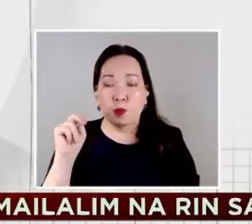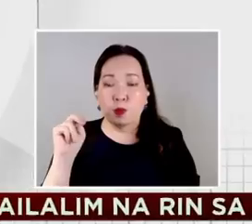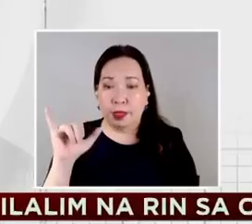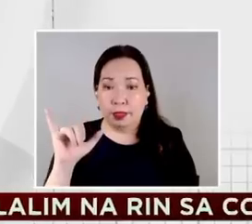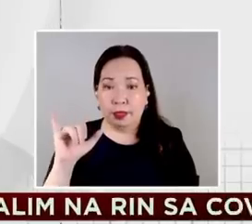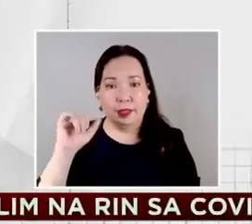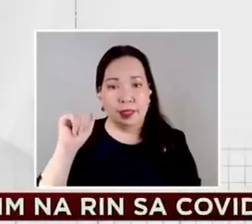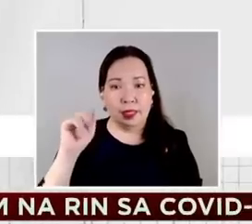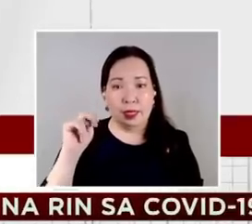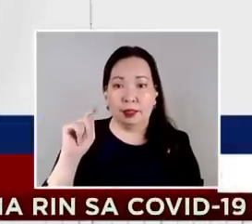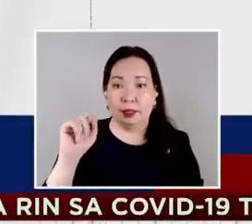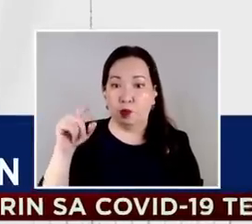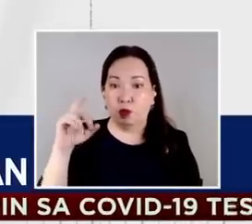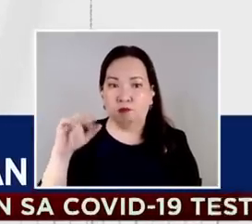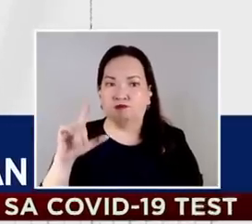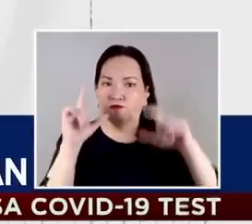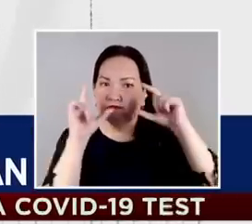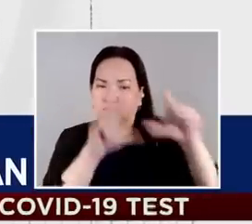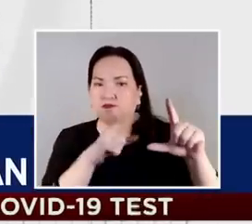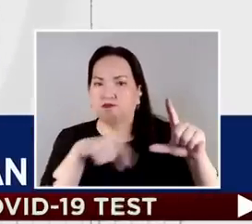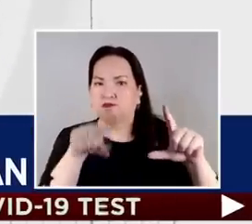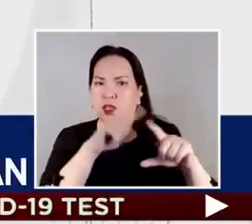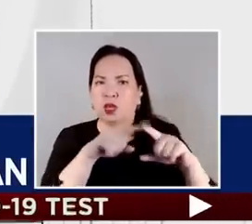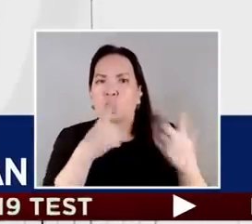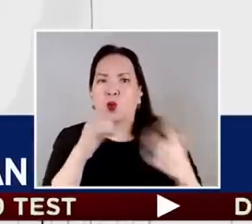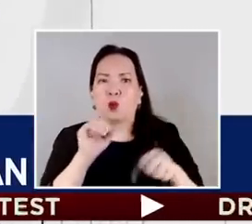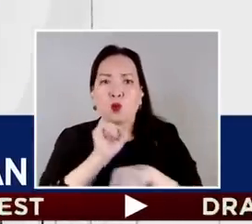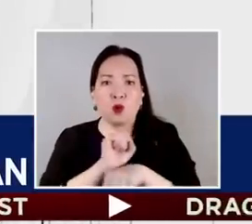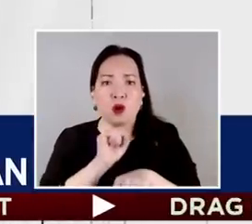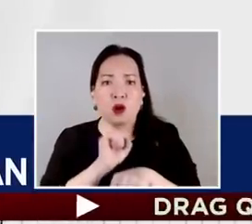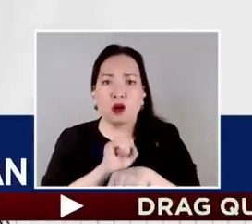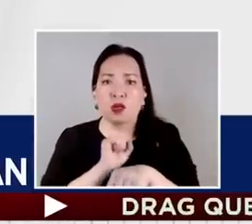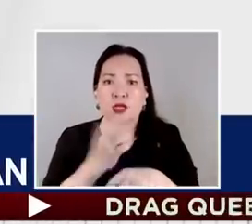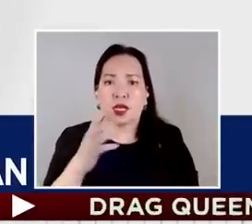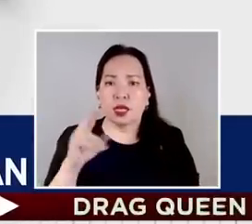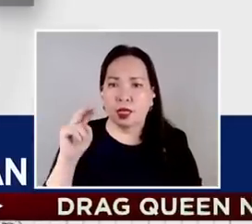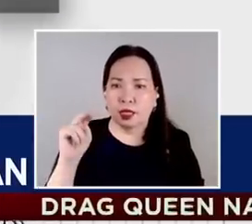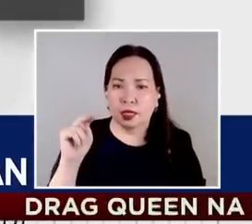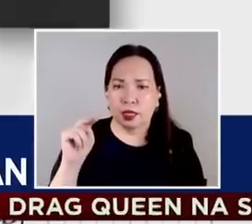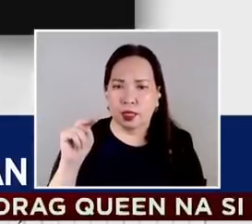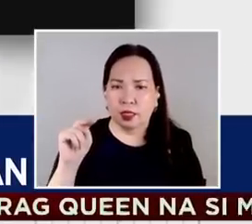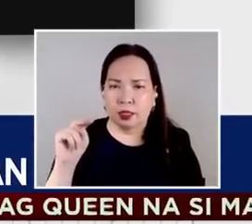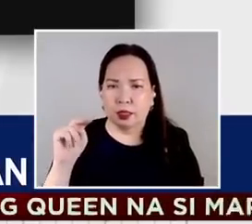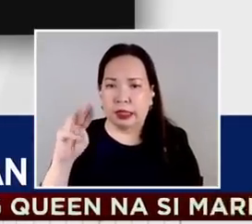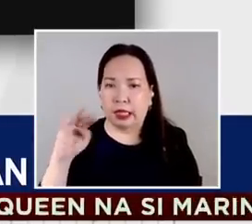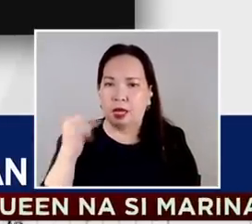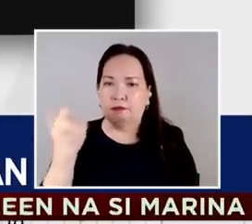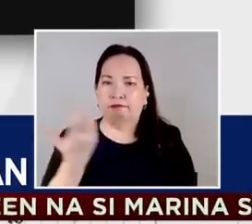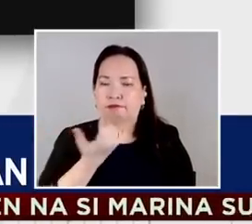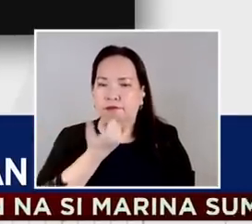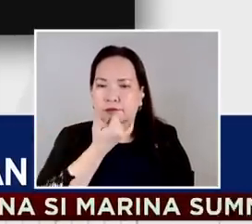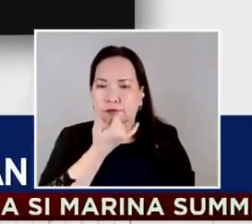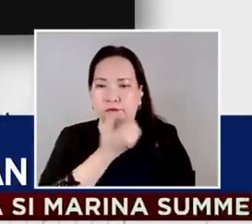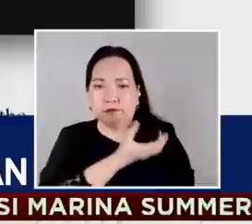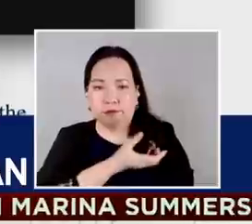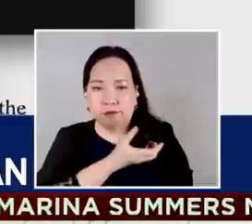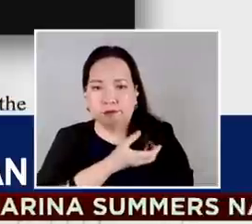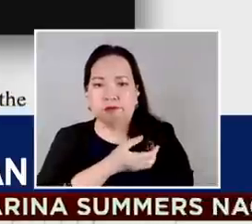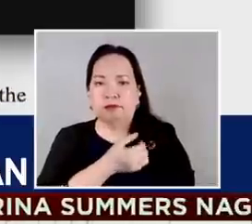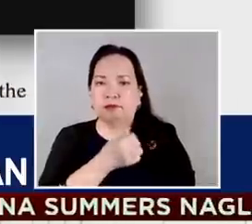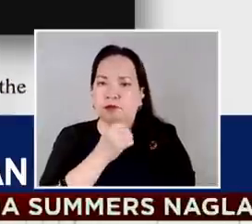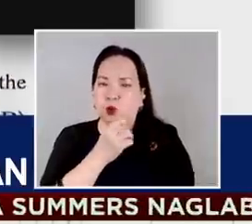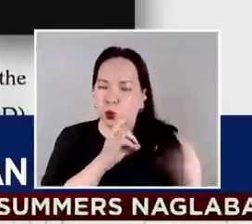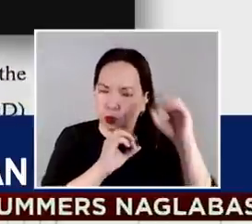mga reklamong isinampa sa Ombudsman ng mga empleyado ng NIA kasama na ang grave misconduct, conduct prejudicial to the best interest